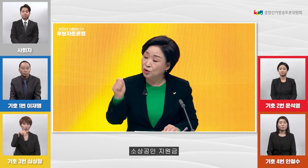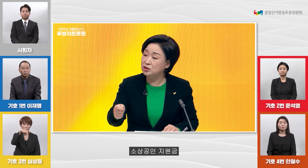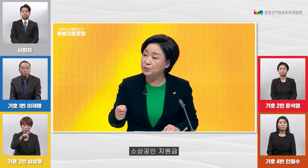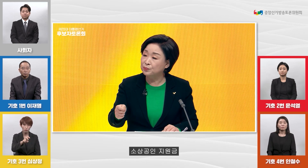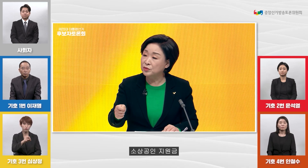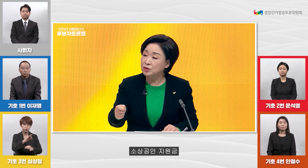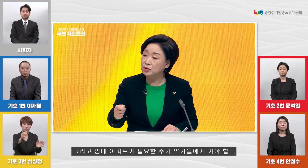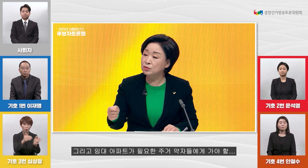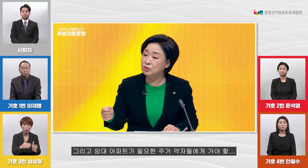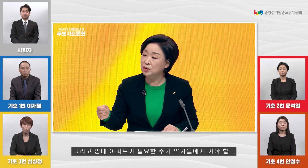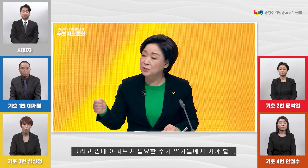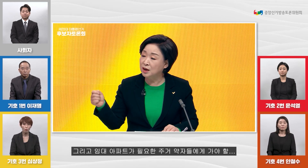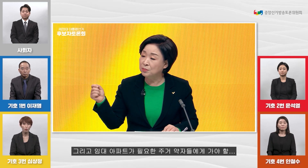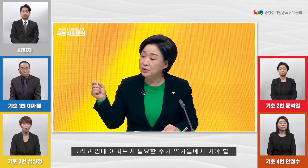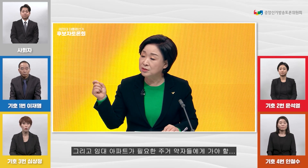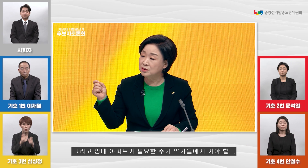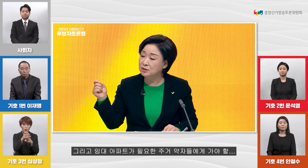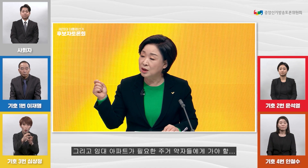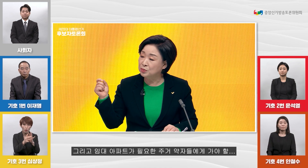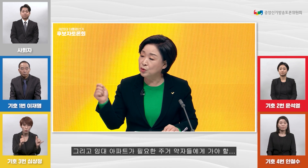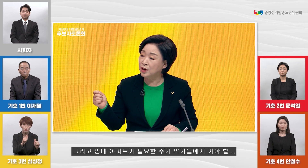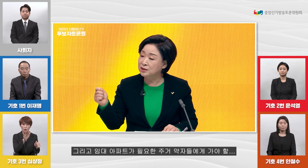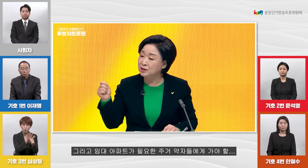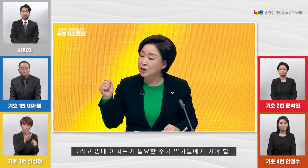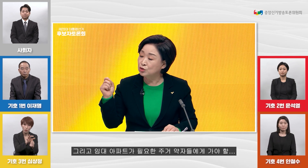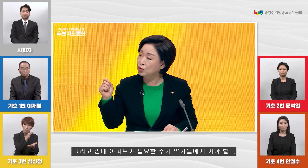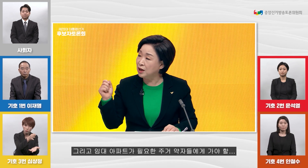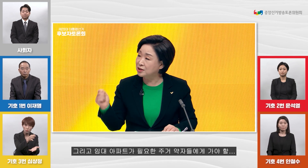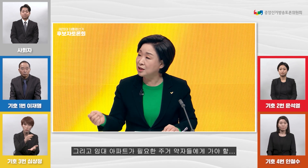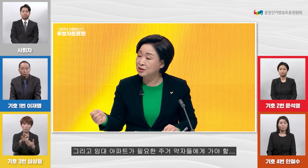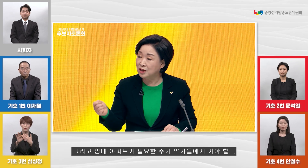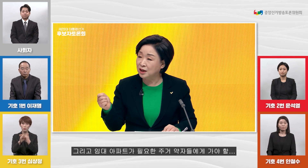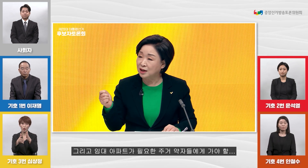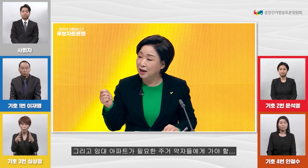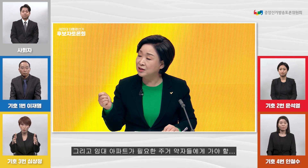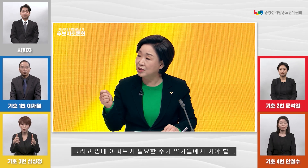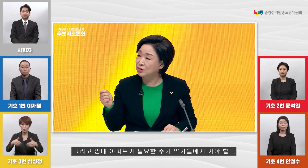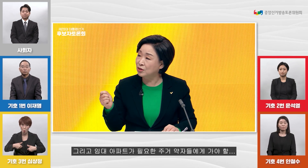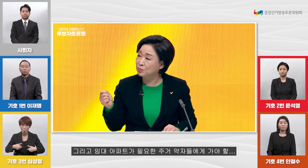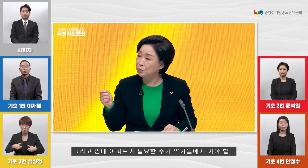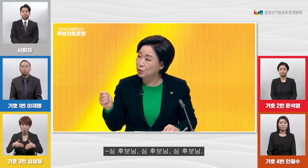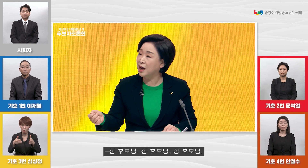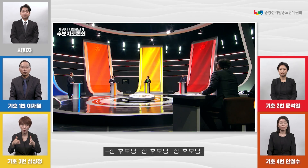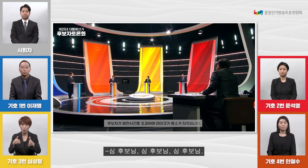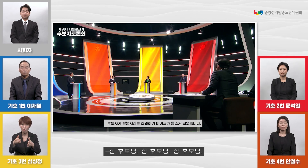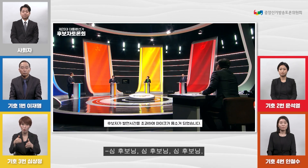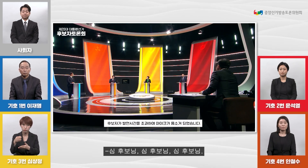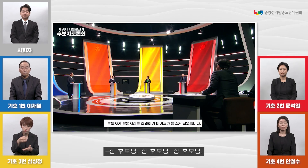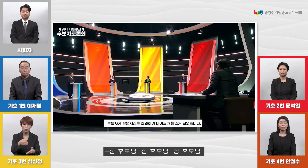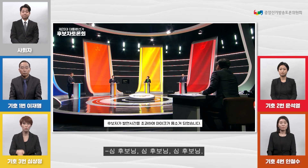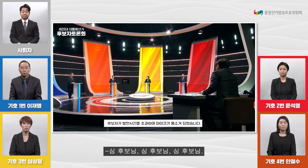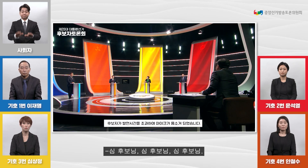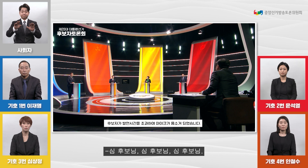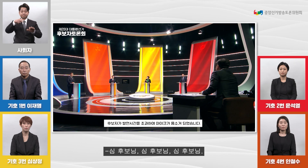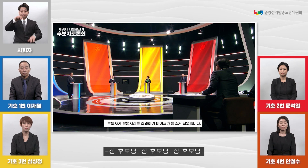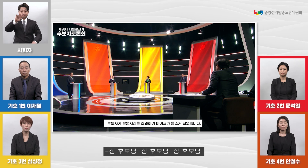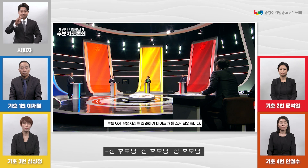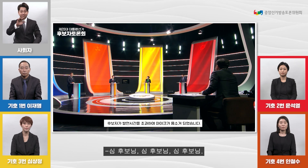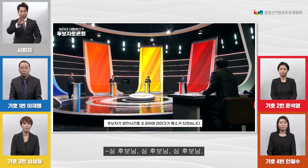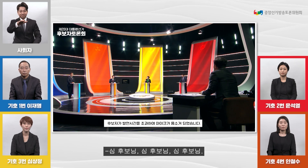소상공인들 지원금 그리고 임대 아파트가 필요한 주거 약자들에게 가야 될. 네, 심 후보님.